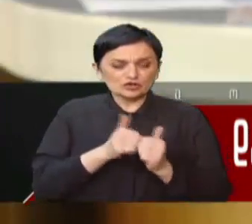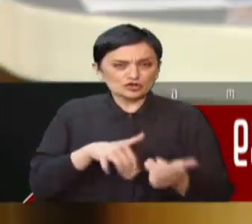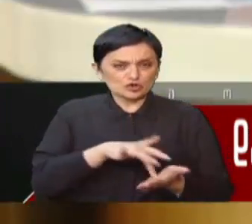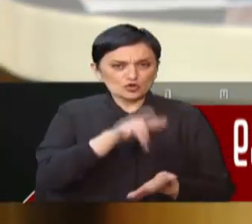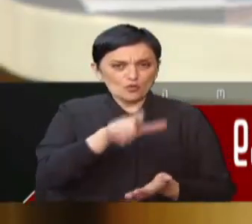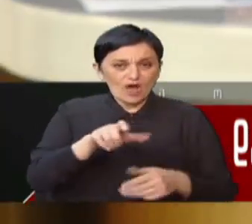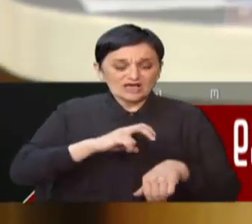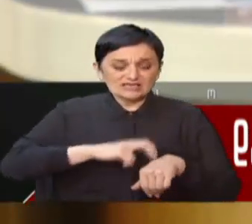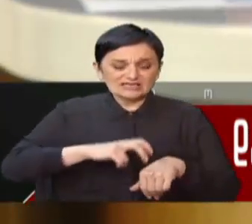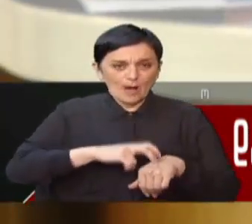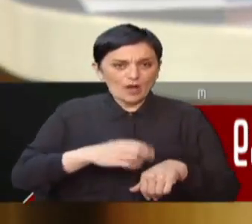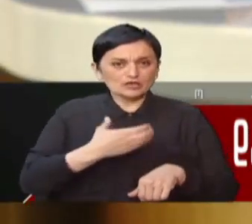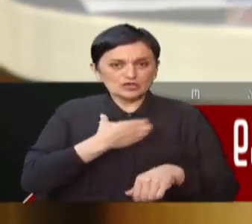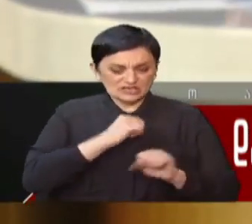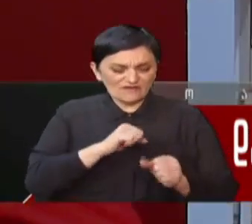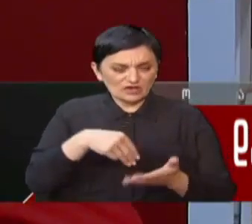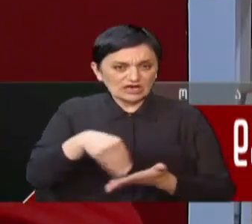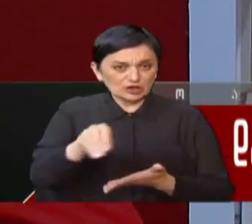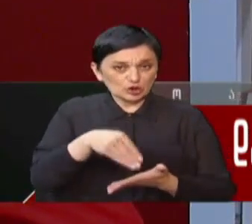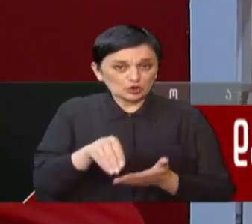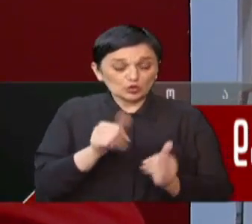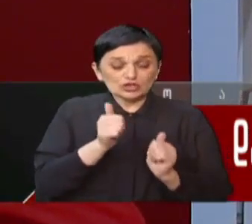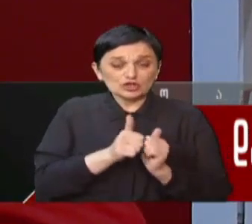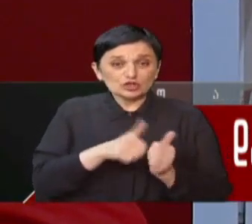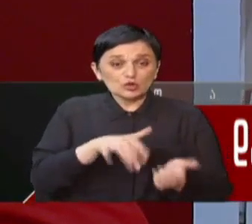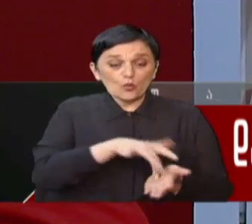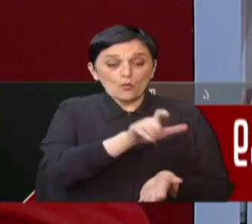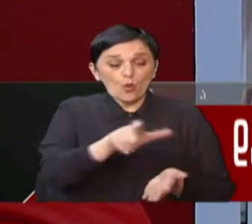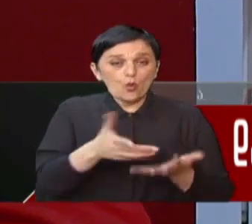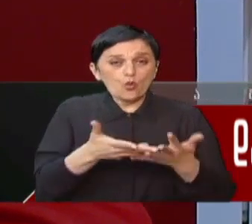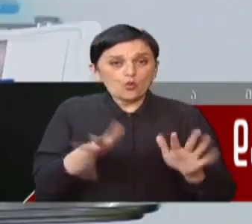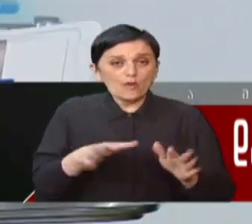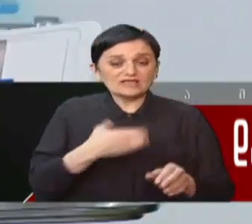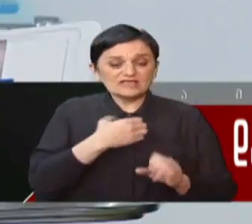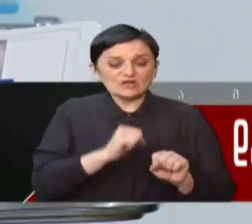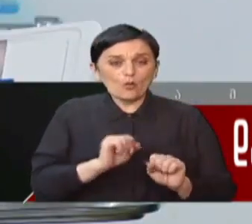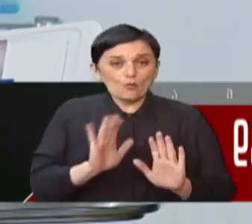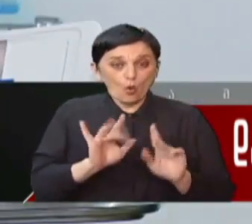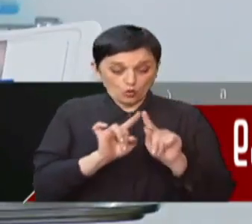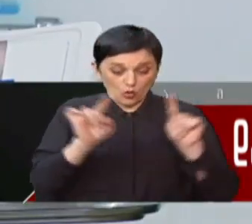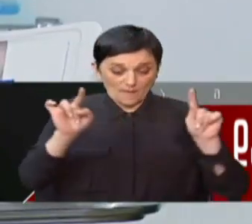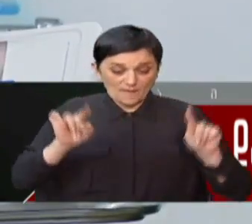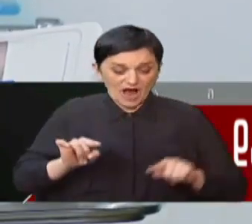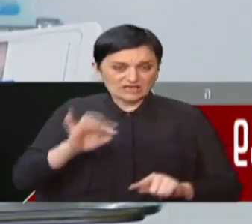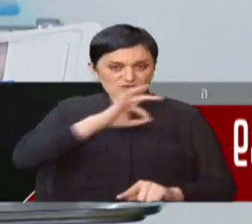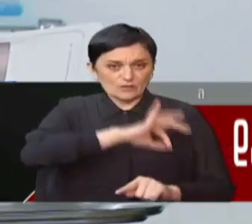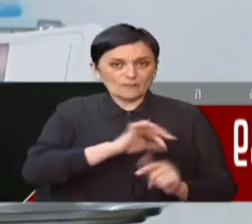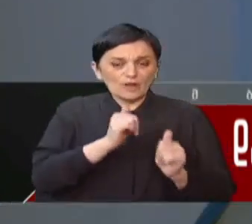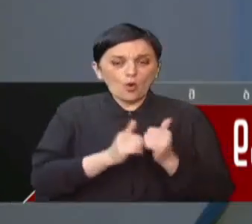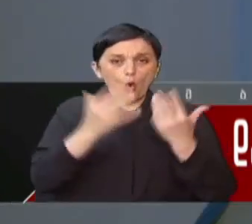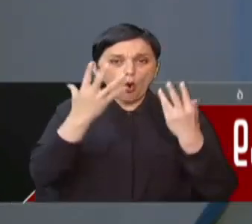მოქალაქეები სამედიცინო დაზღვევას ყიდულობენ. ხშირ შემთხვევაში მოსახლეობის უმეტესობა დაზღვევის მხოლოდ ამ პაკეტით სარგებლობს და